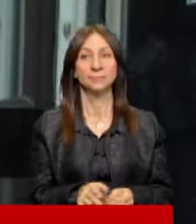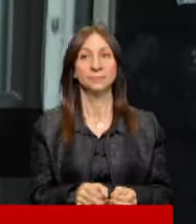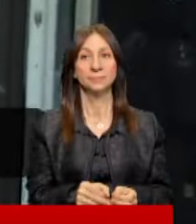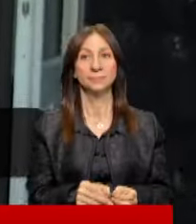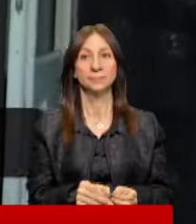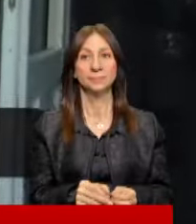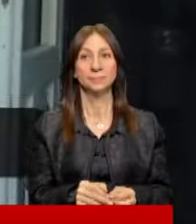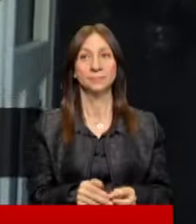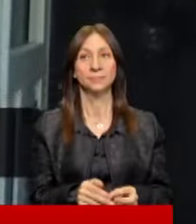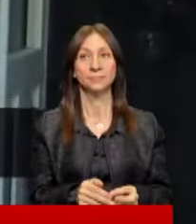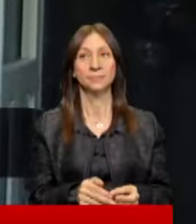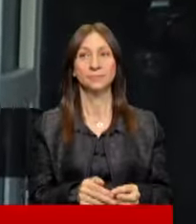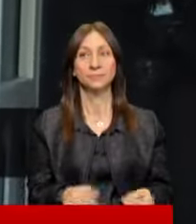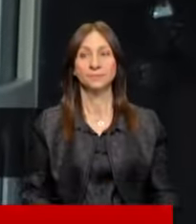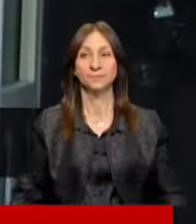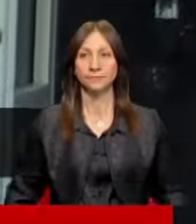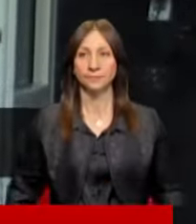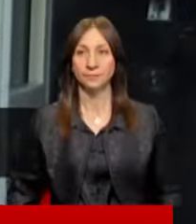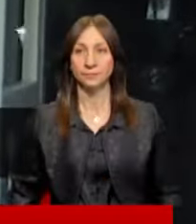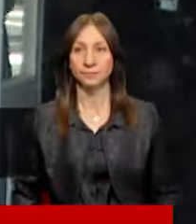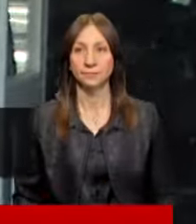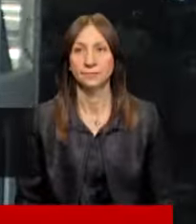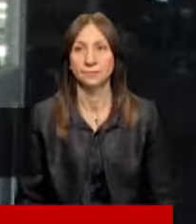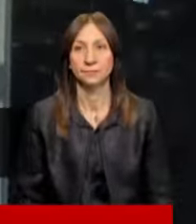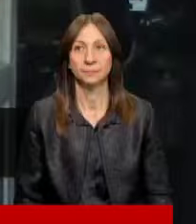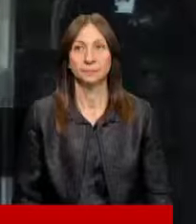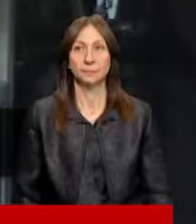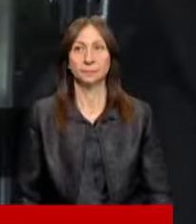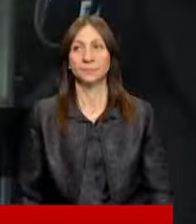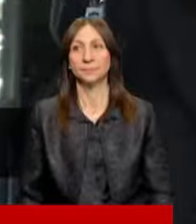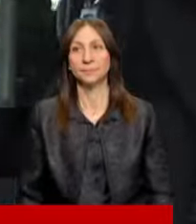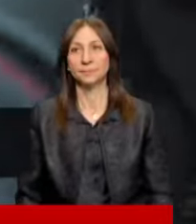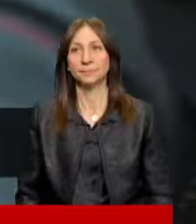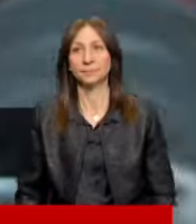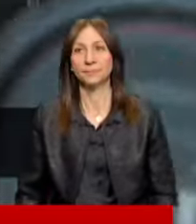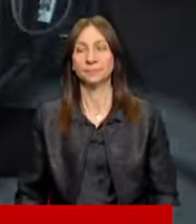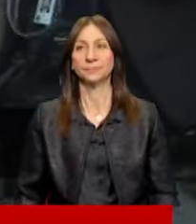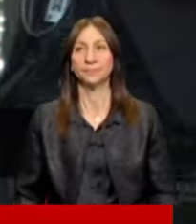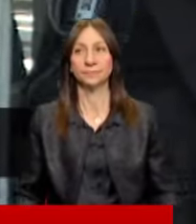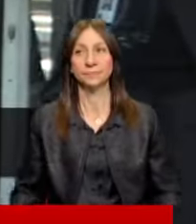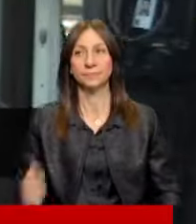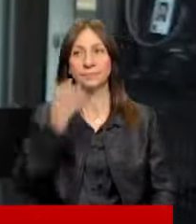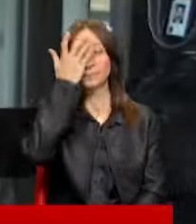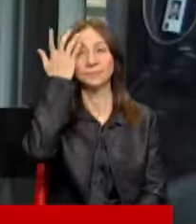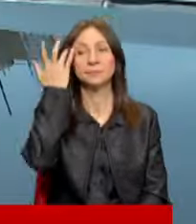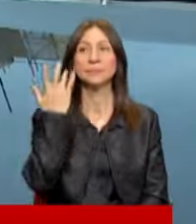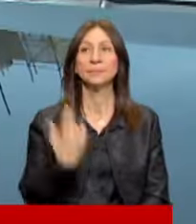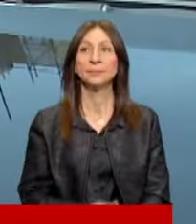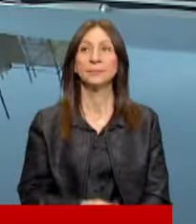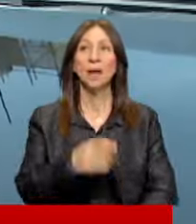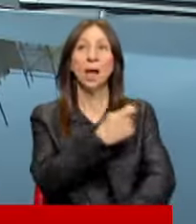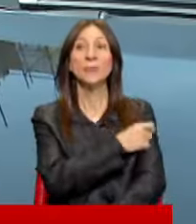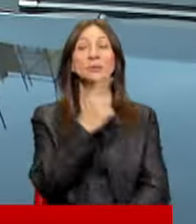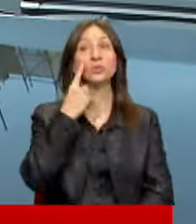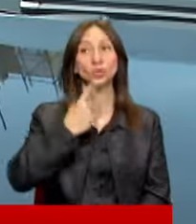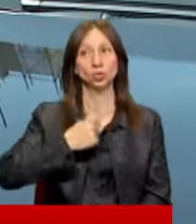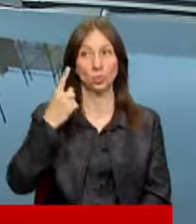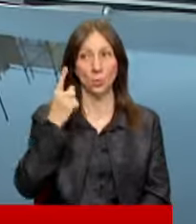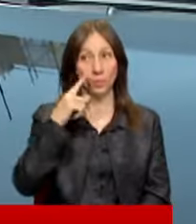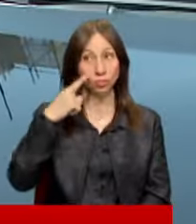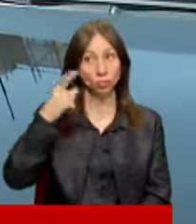Beyoğlu, the historical side of Istanbul, and the another one is Princess Island. Almanya